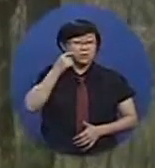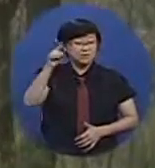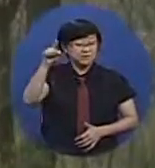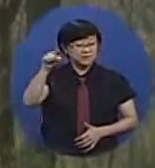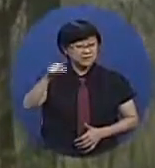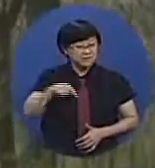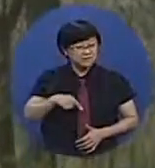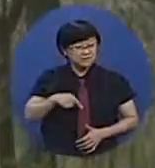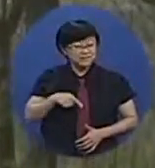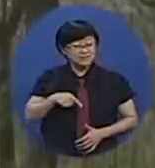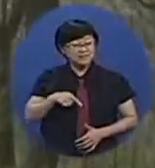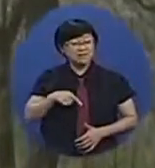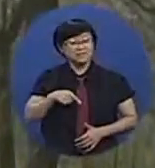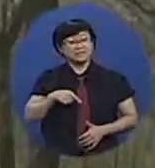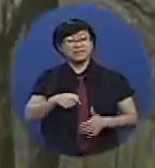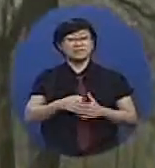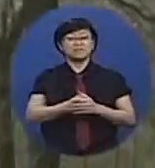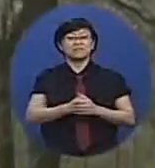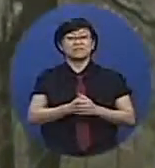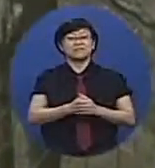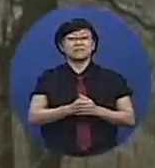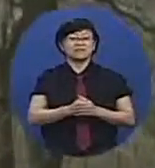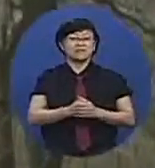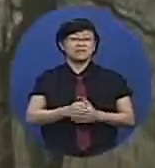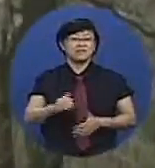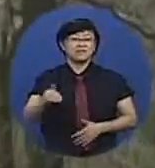못 오는 건지